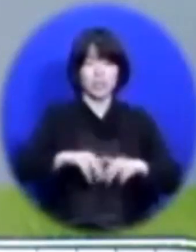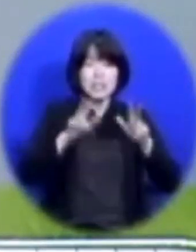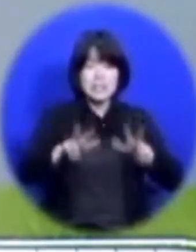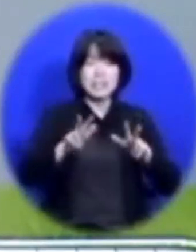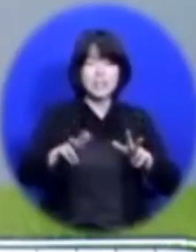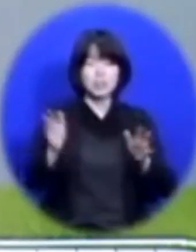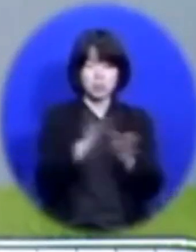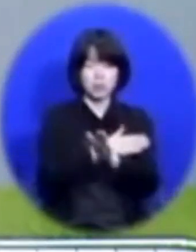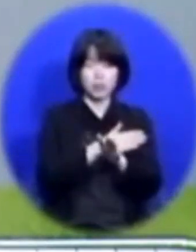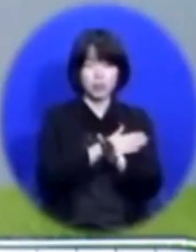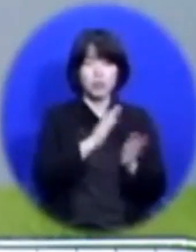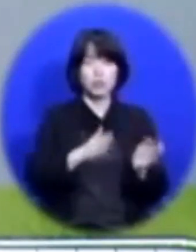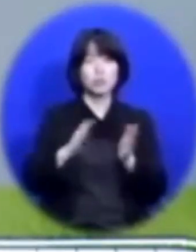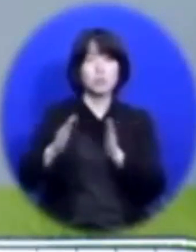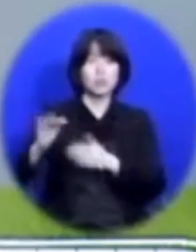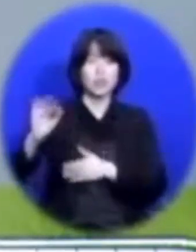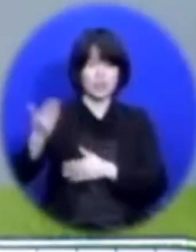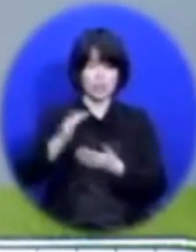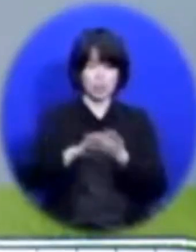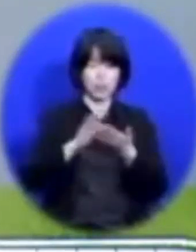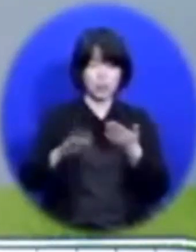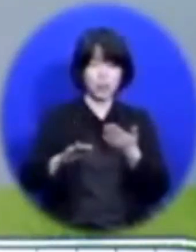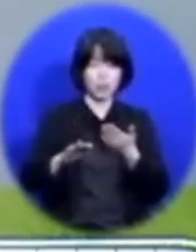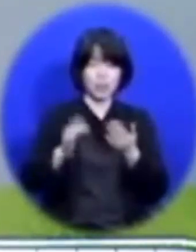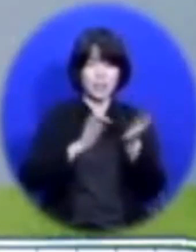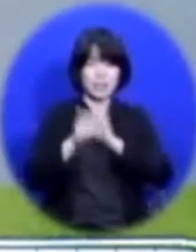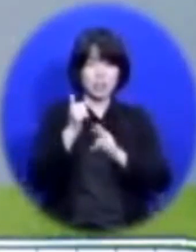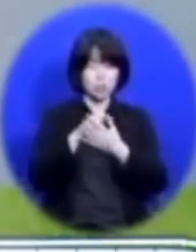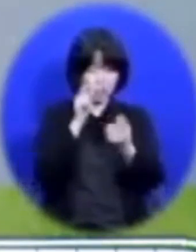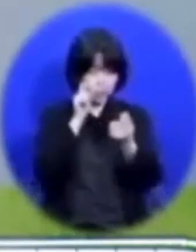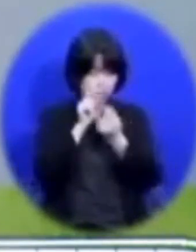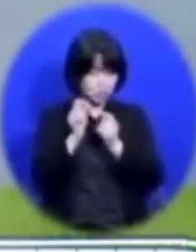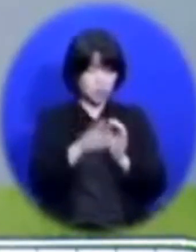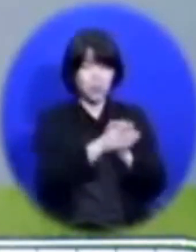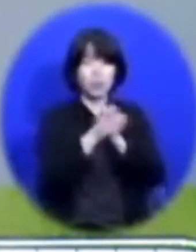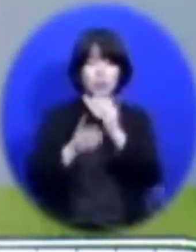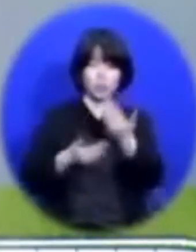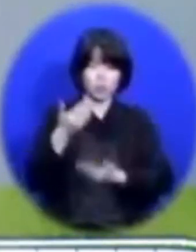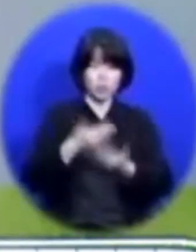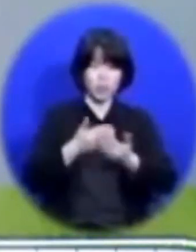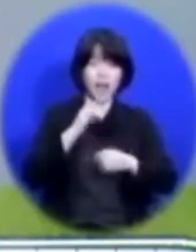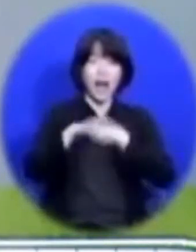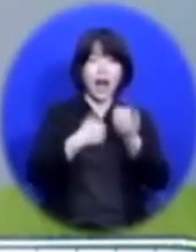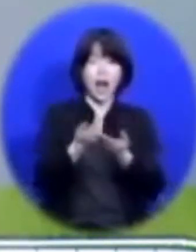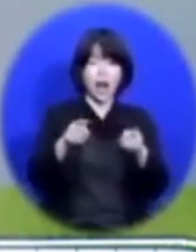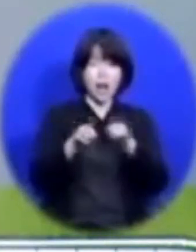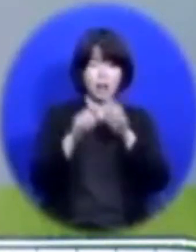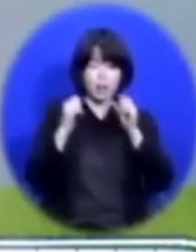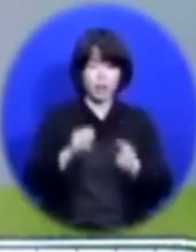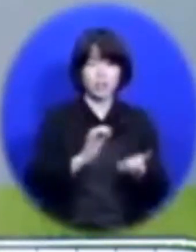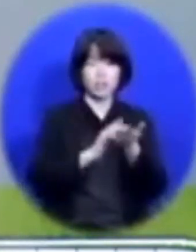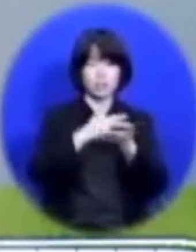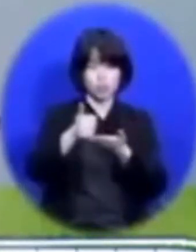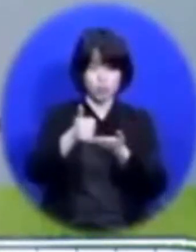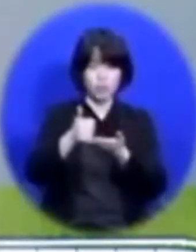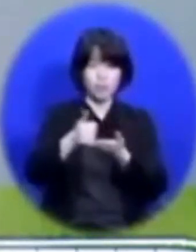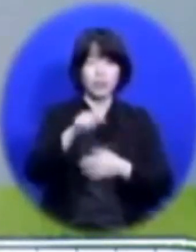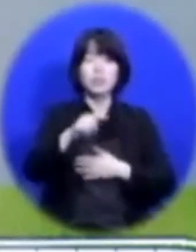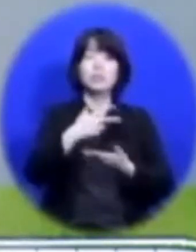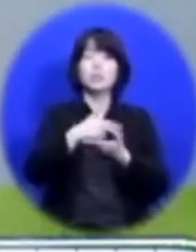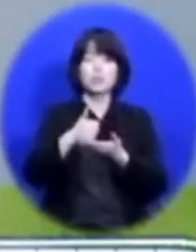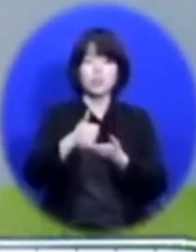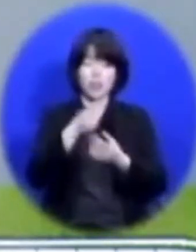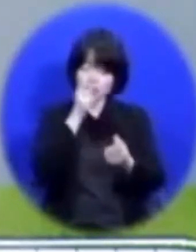해야합니다.여러분은임마누엘이신주님예수님과의 친밀한교제를위해준비를시작해야합니다 .